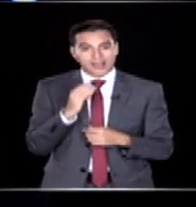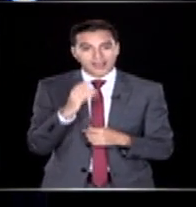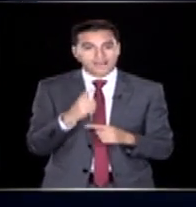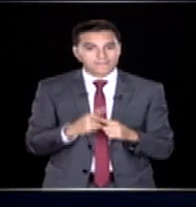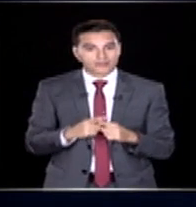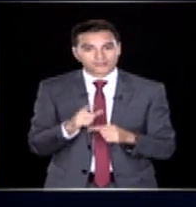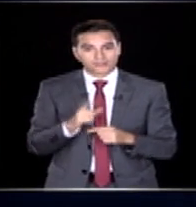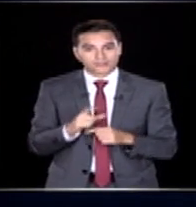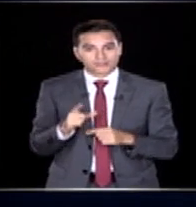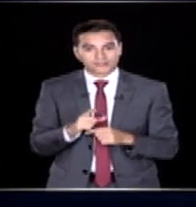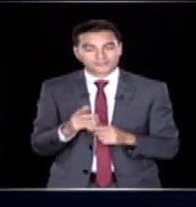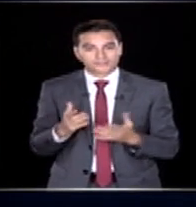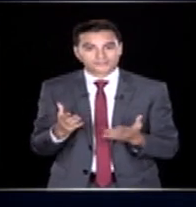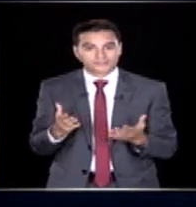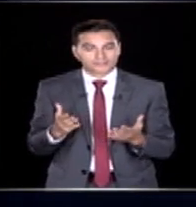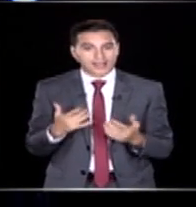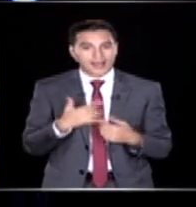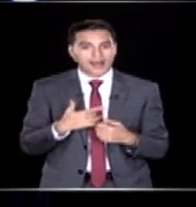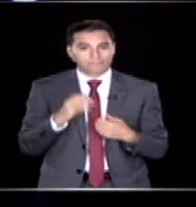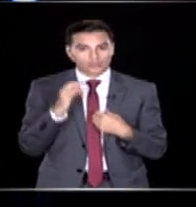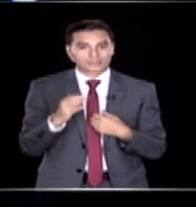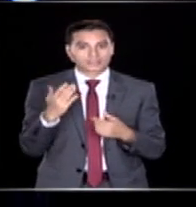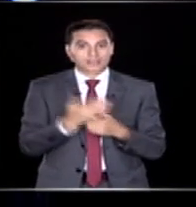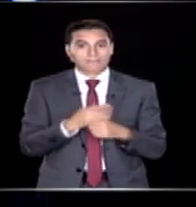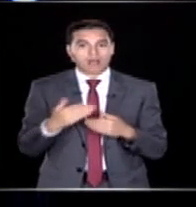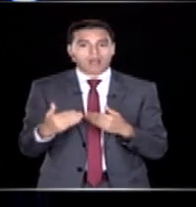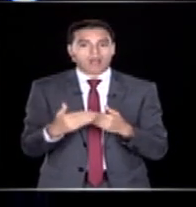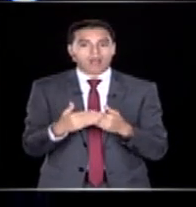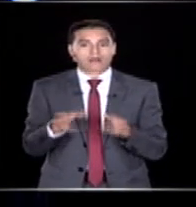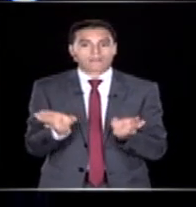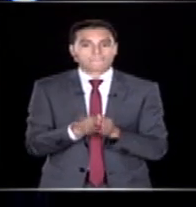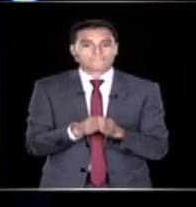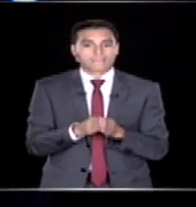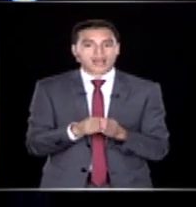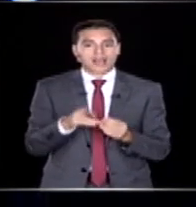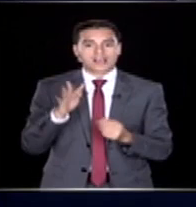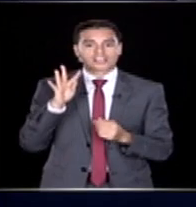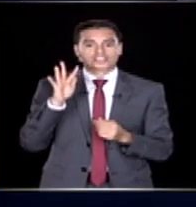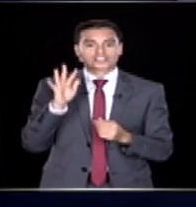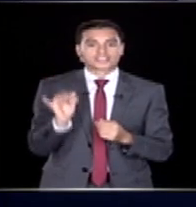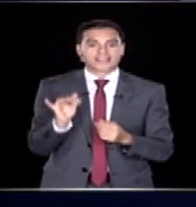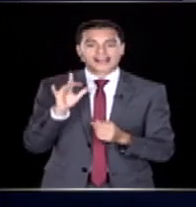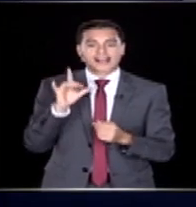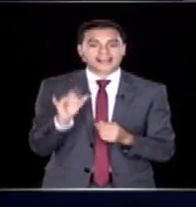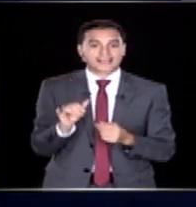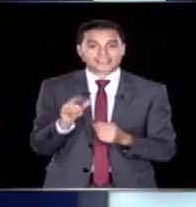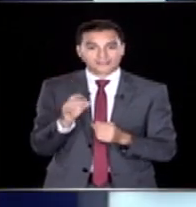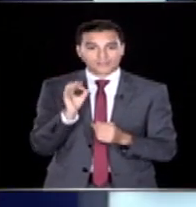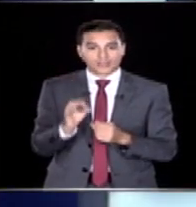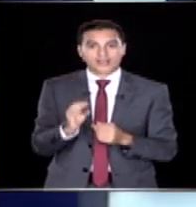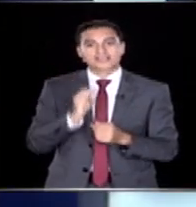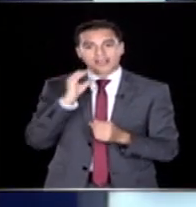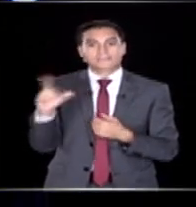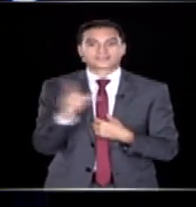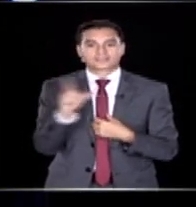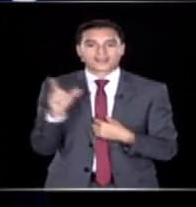ولا خاطئة؟ لا، أنا متأكد، لأن هي الأقرب على الحدود مع شيلي. متأكد كمان؟